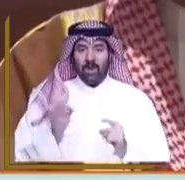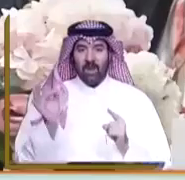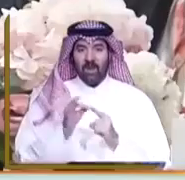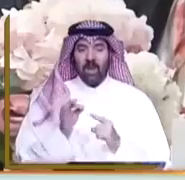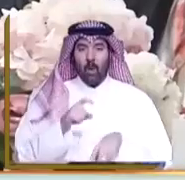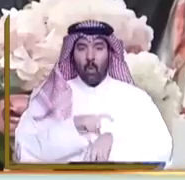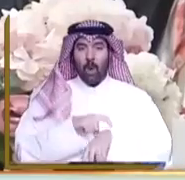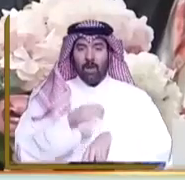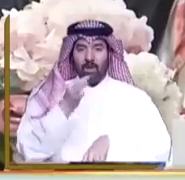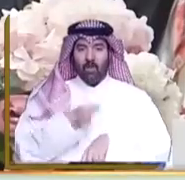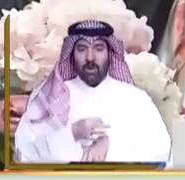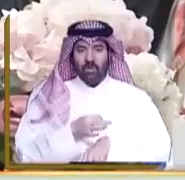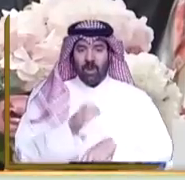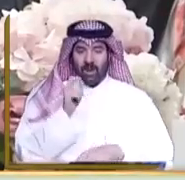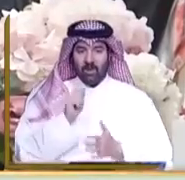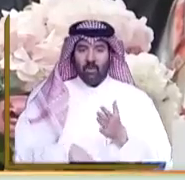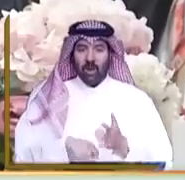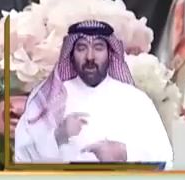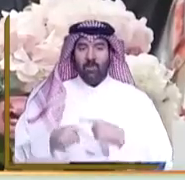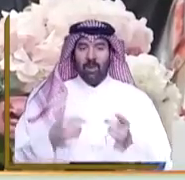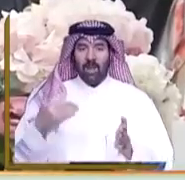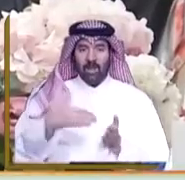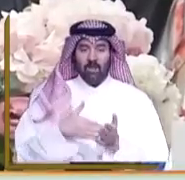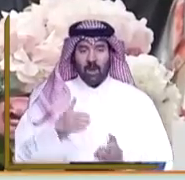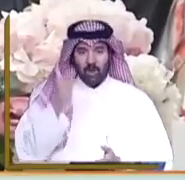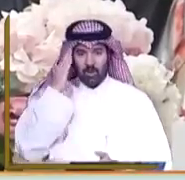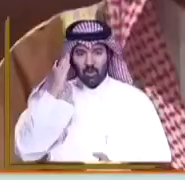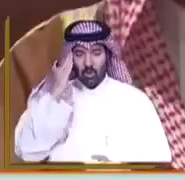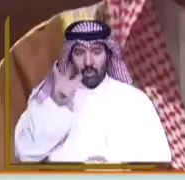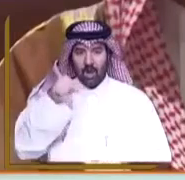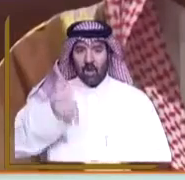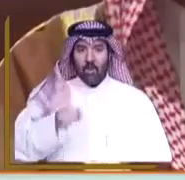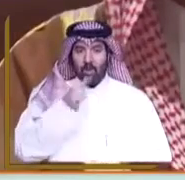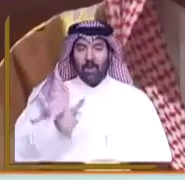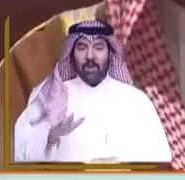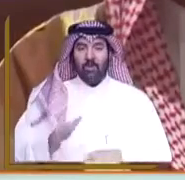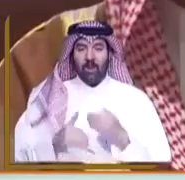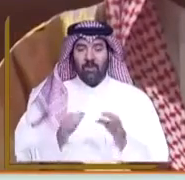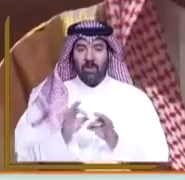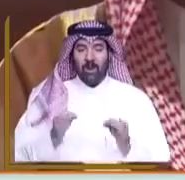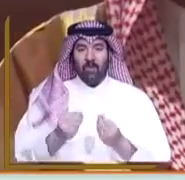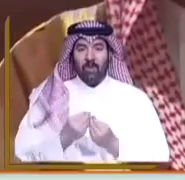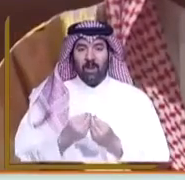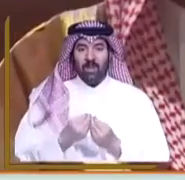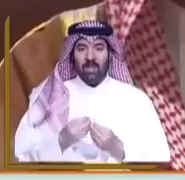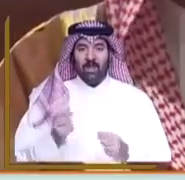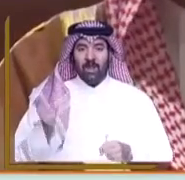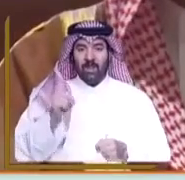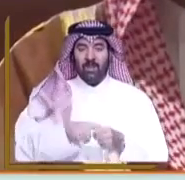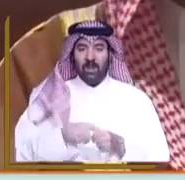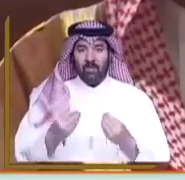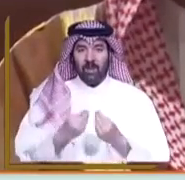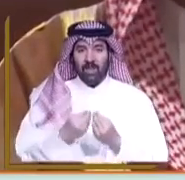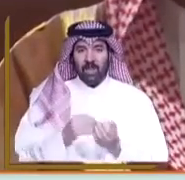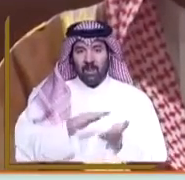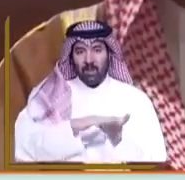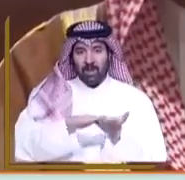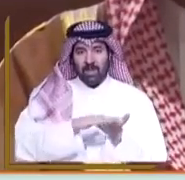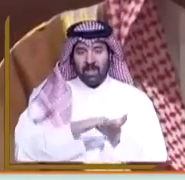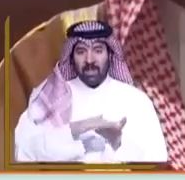الذي تم الاتفاق عليه. وفي الختام، لا يفوتني في هذه المناسبة أن أنوه بمبادرة الشراكة من أجل البنية التحتية